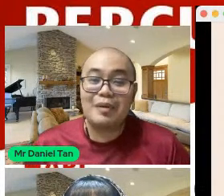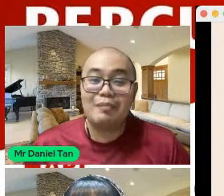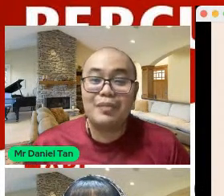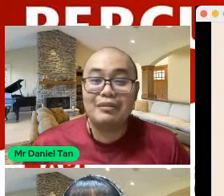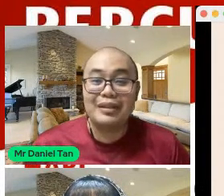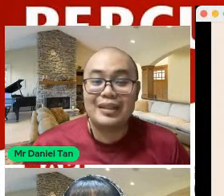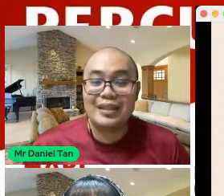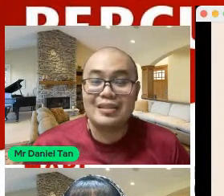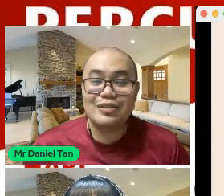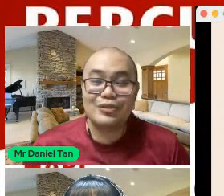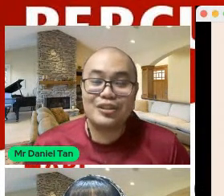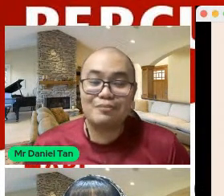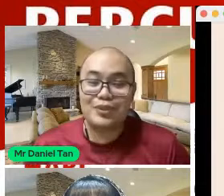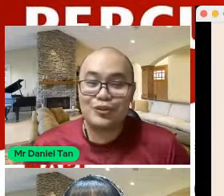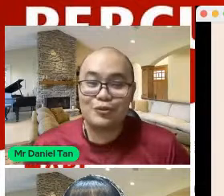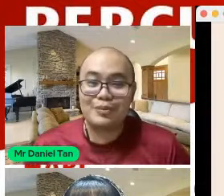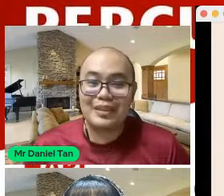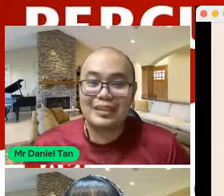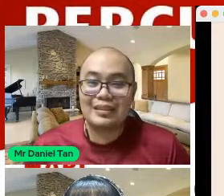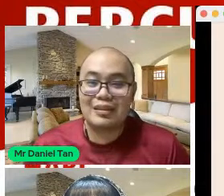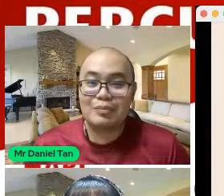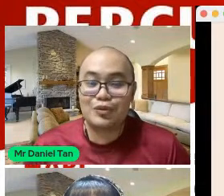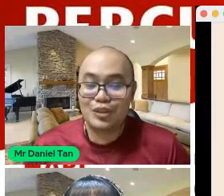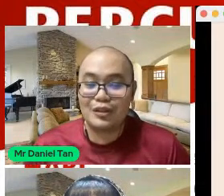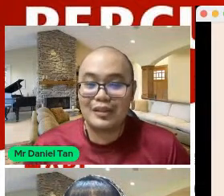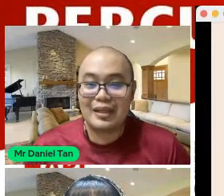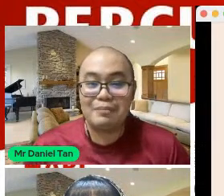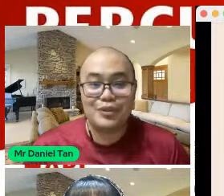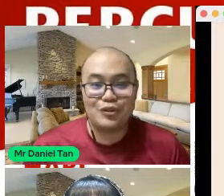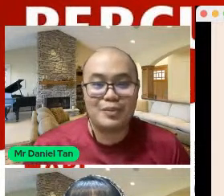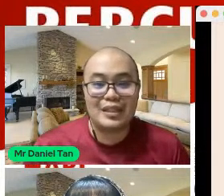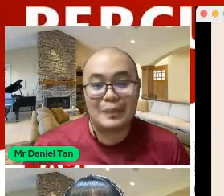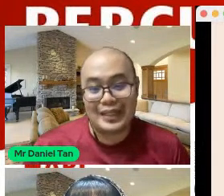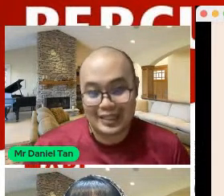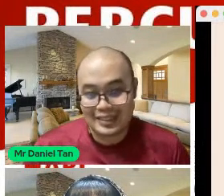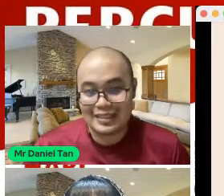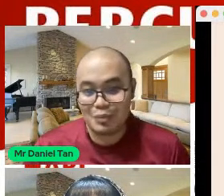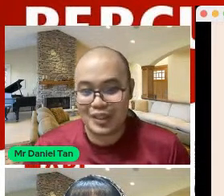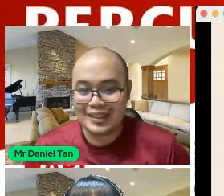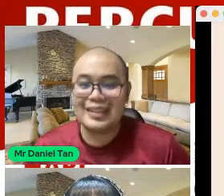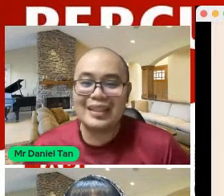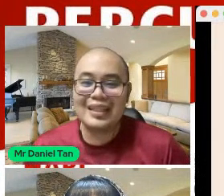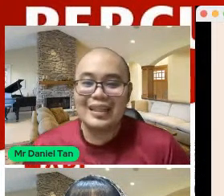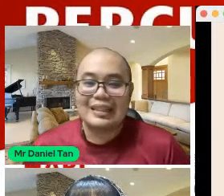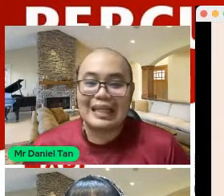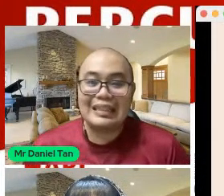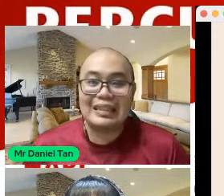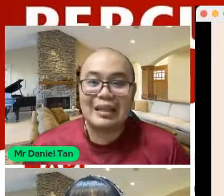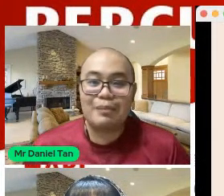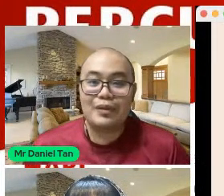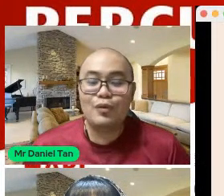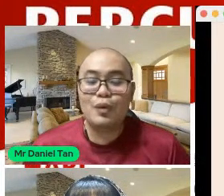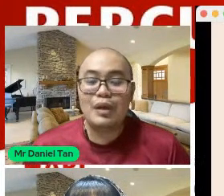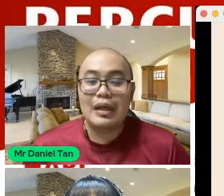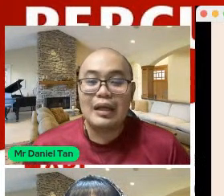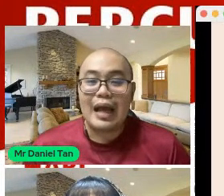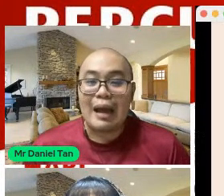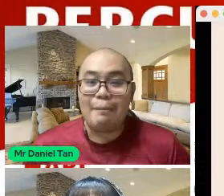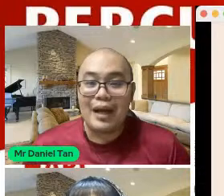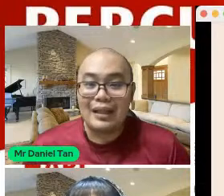Hai yang membelikan chusen percuma jusen online percuma kepada anda semua dan kita